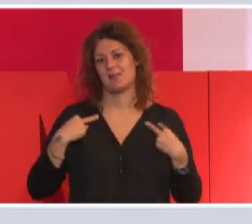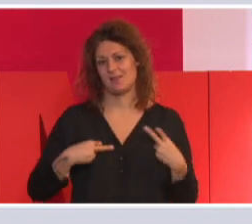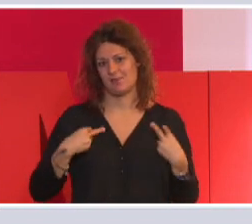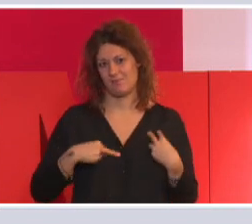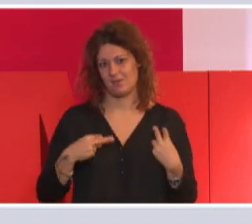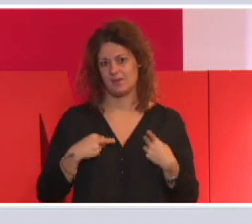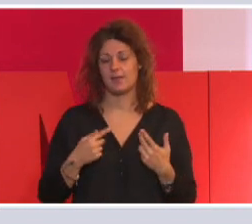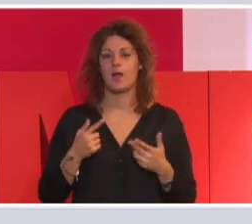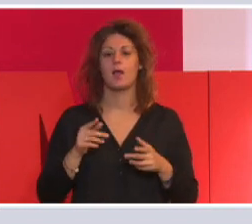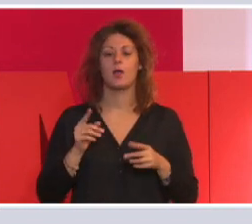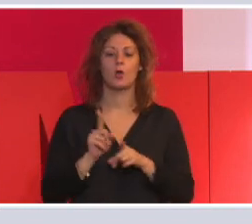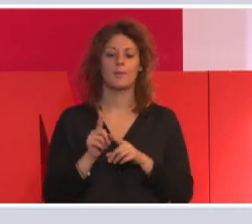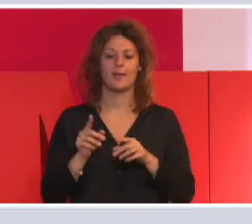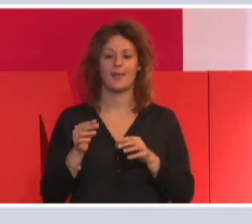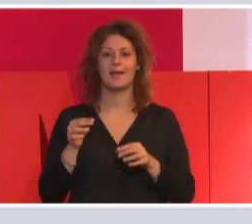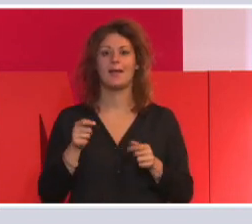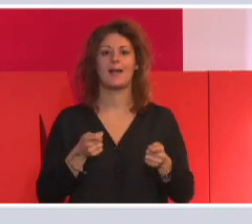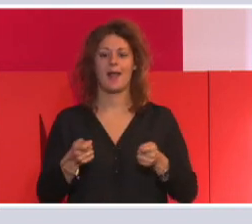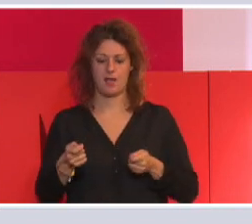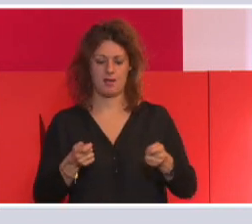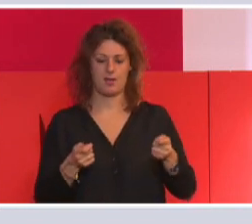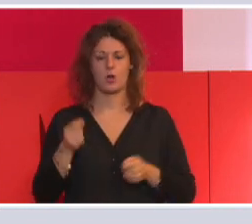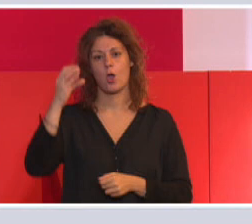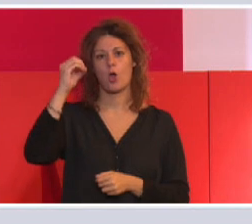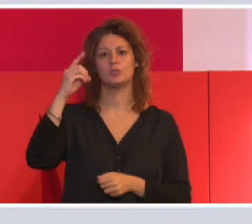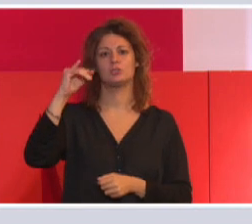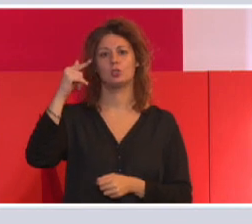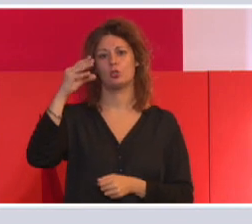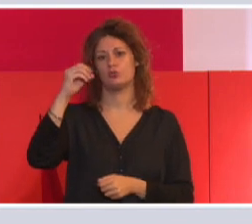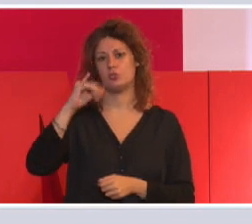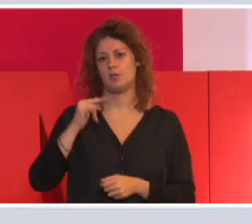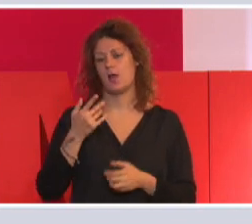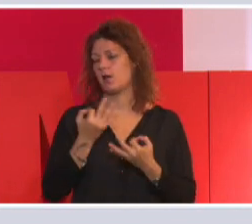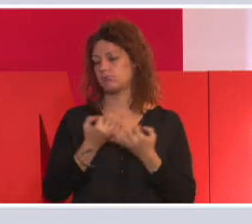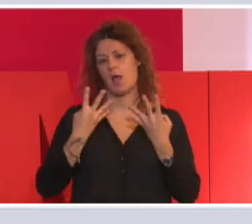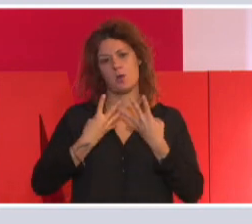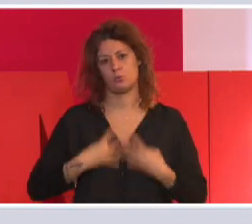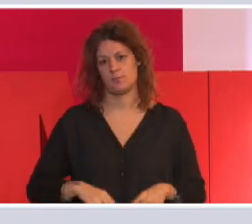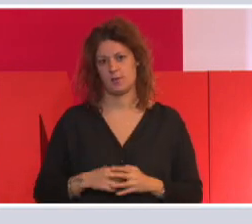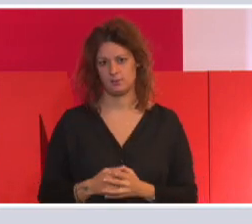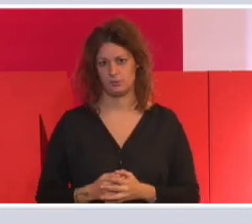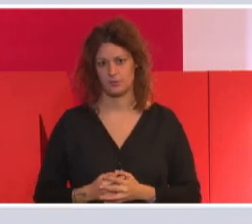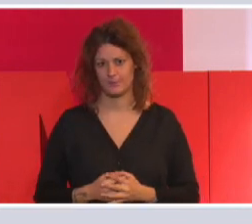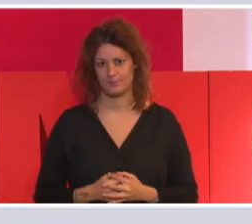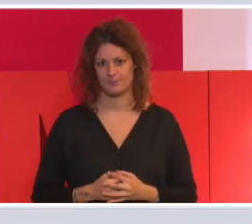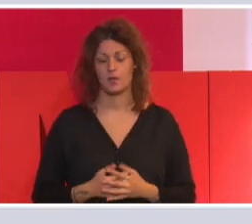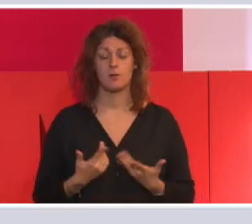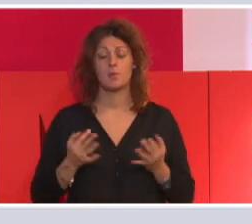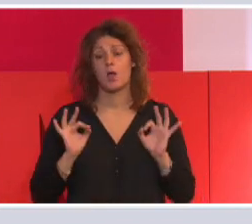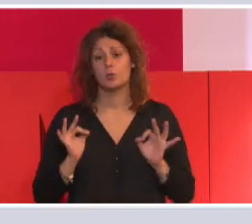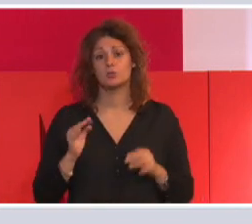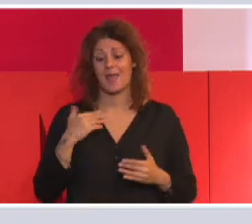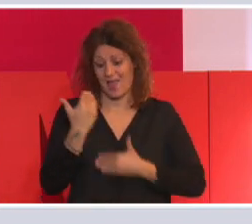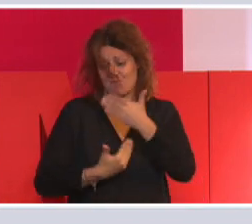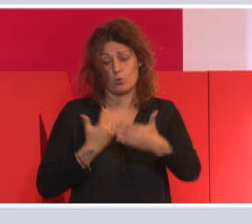il rilascio dell'ossitocina nelle diverse contesti ambientali e questo è fondamentale questo anche a funzionare la nostra evoluzione